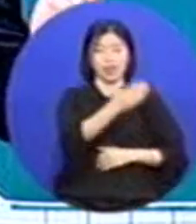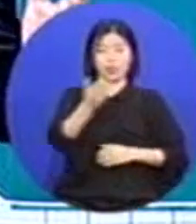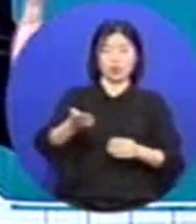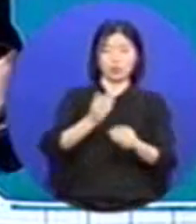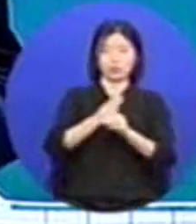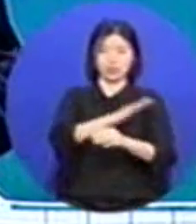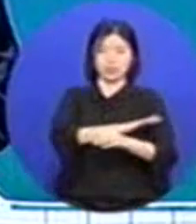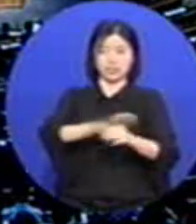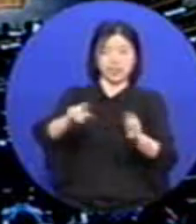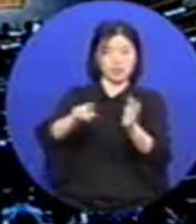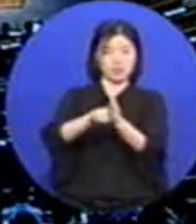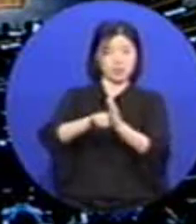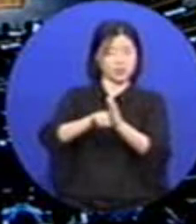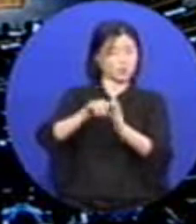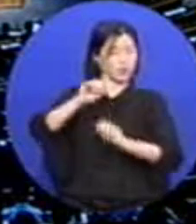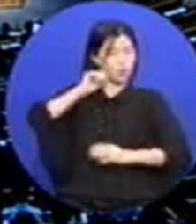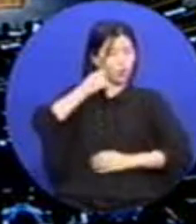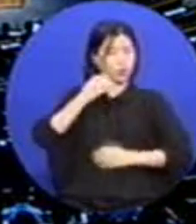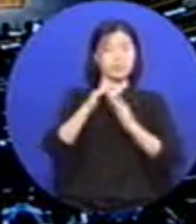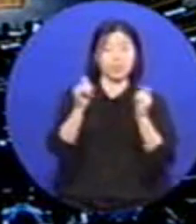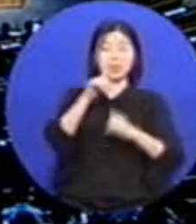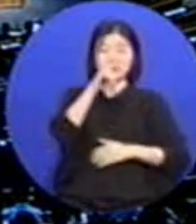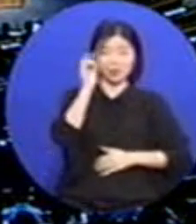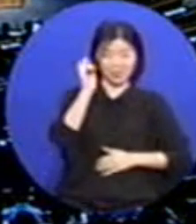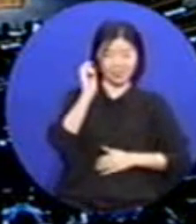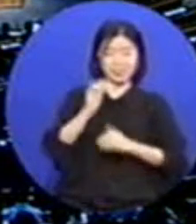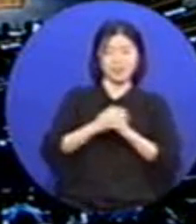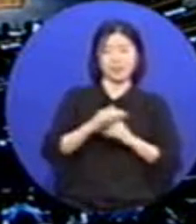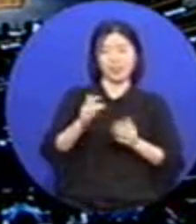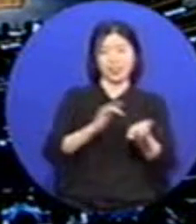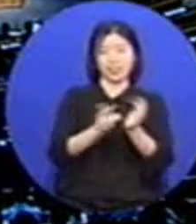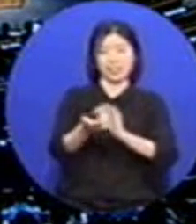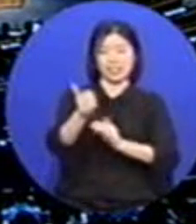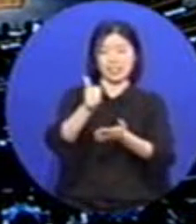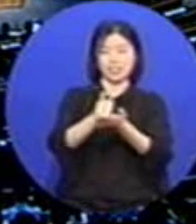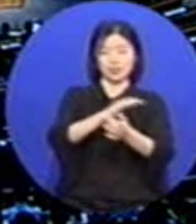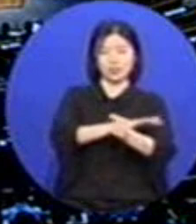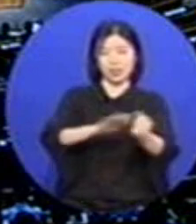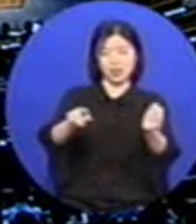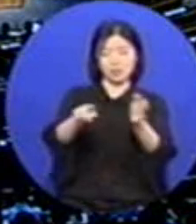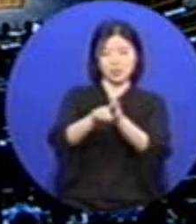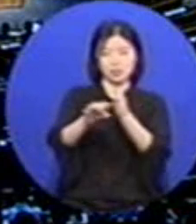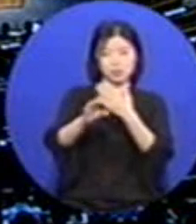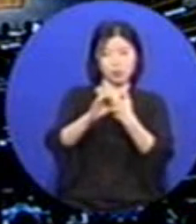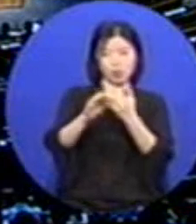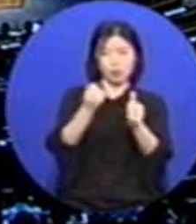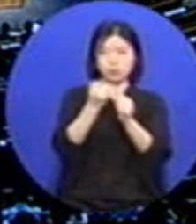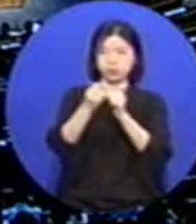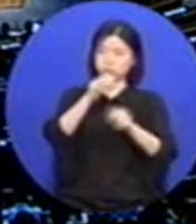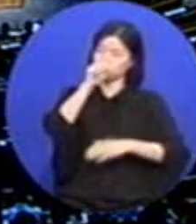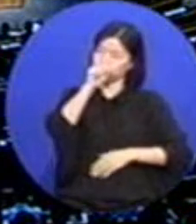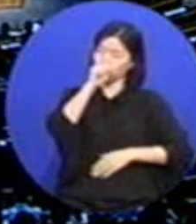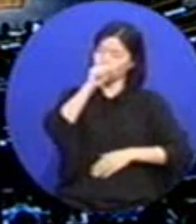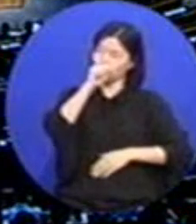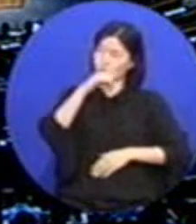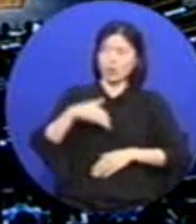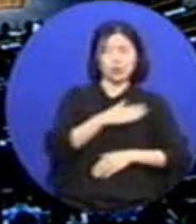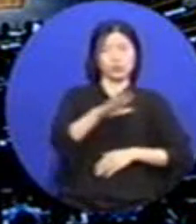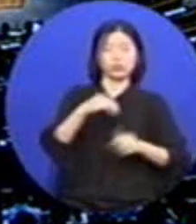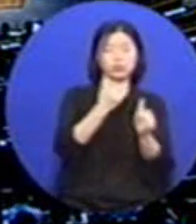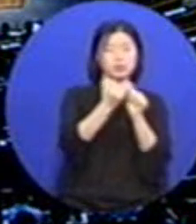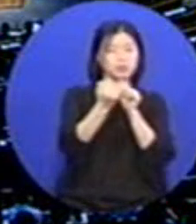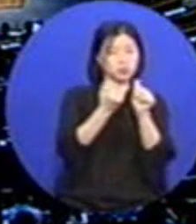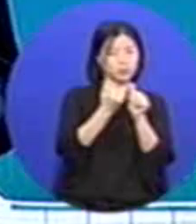믿어지지 않는 분도 있을 겁니다 예수 잘 믿으면 부부관계가 좋아지나 우리는 우리 부부는